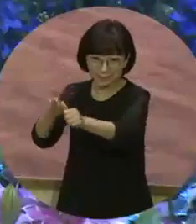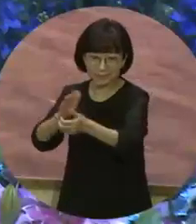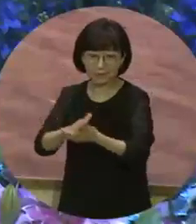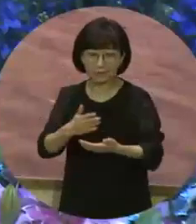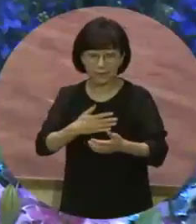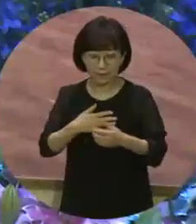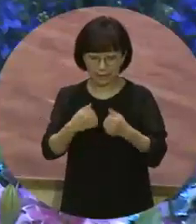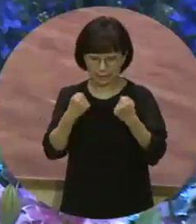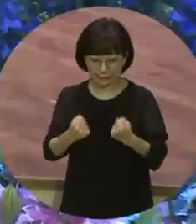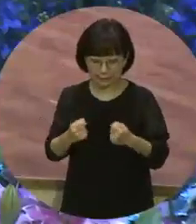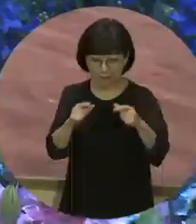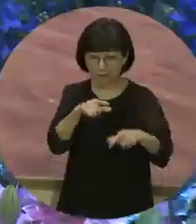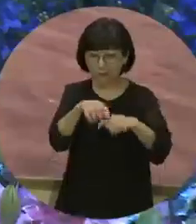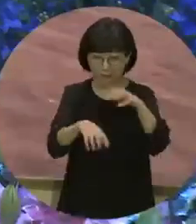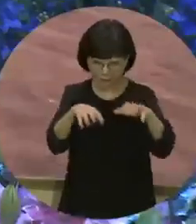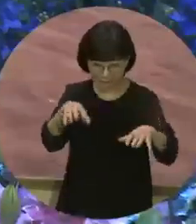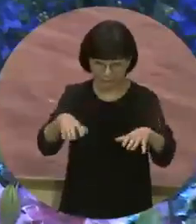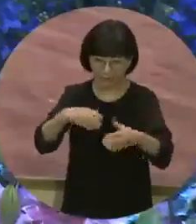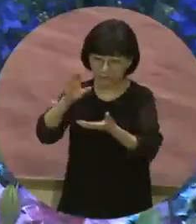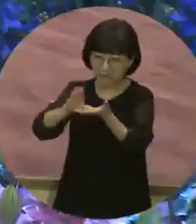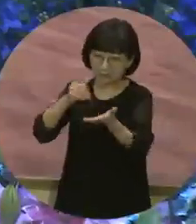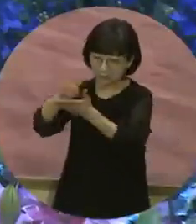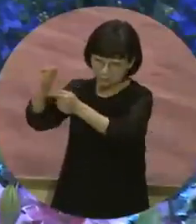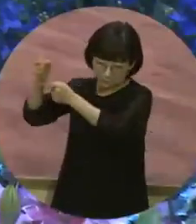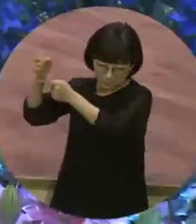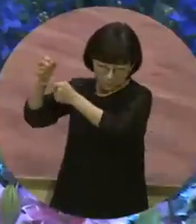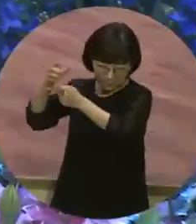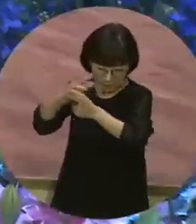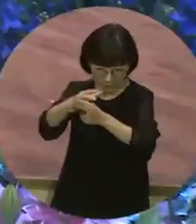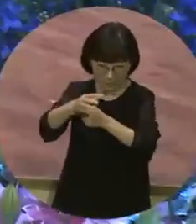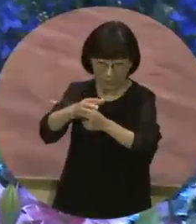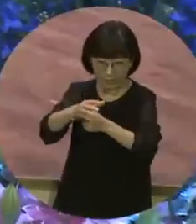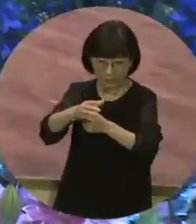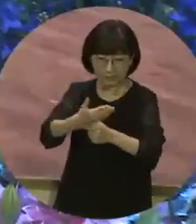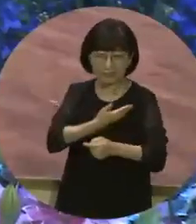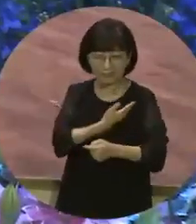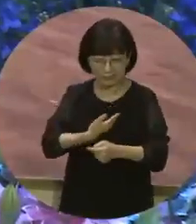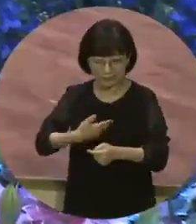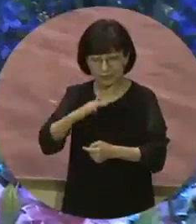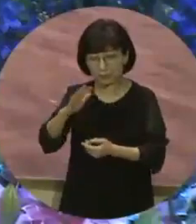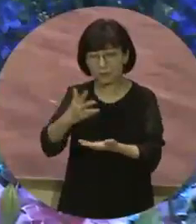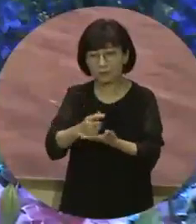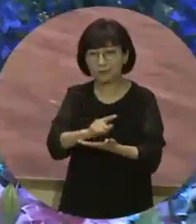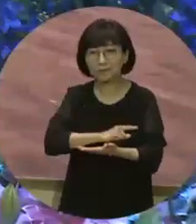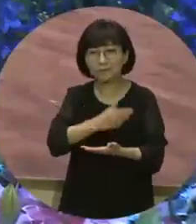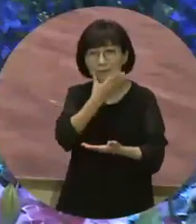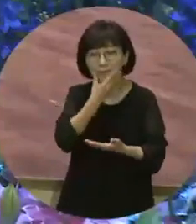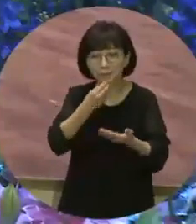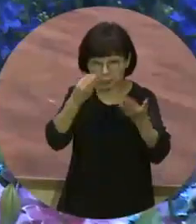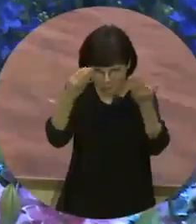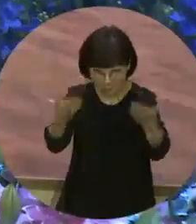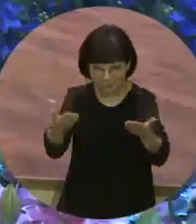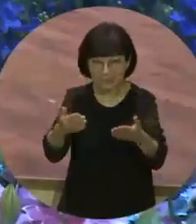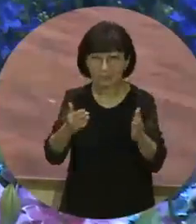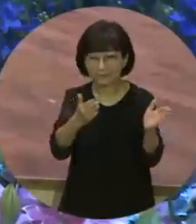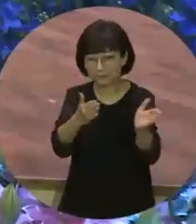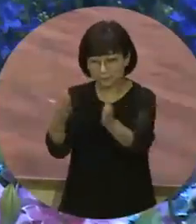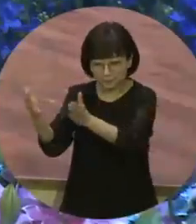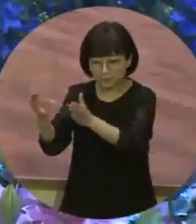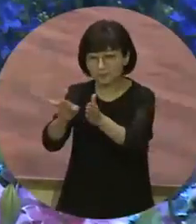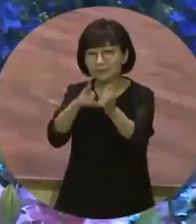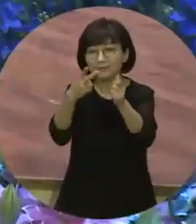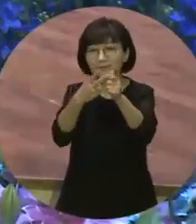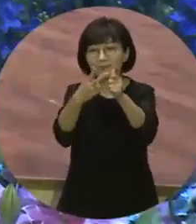살리는 그리스도의 빛을 발하는 절대 제자의 삶이 되기를 주님으로 축복합니다. 두 번째로